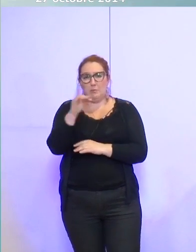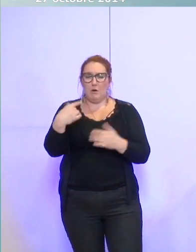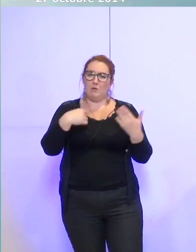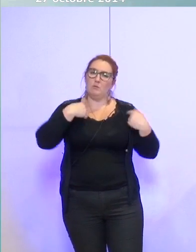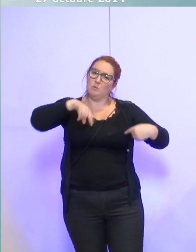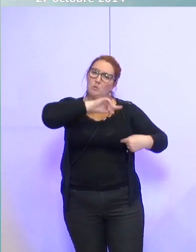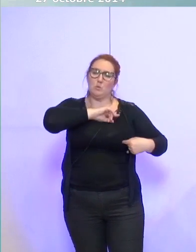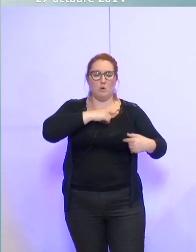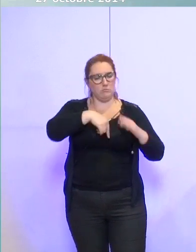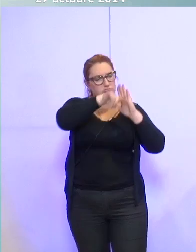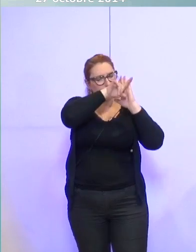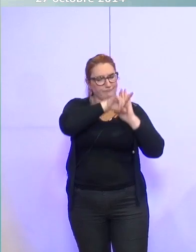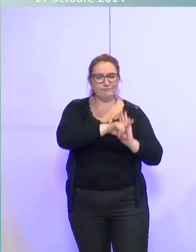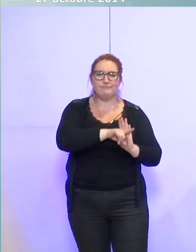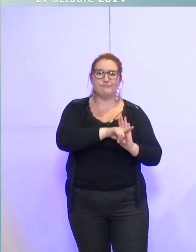nous portons